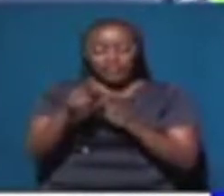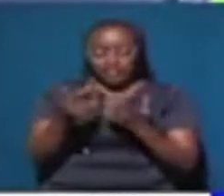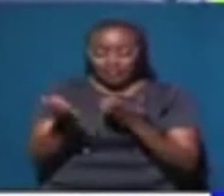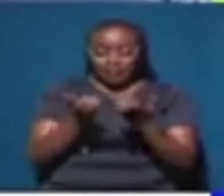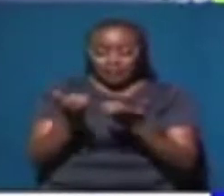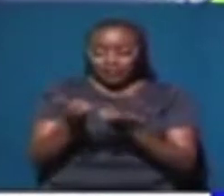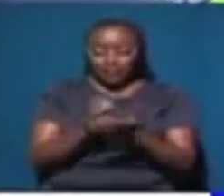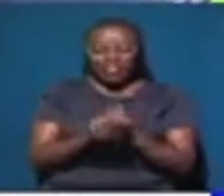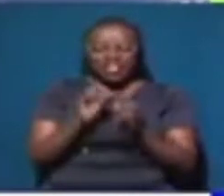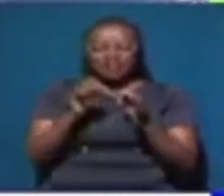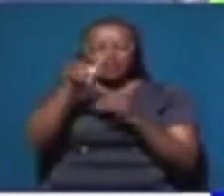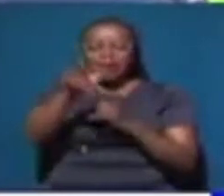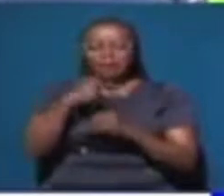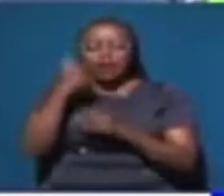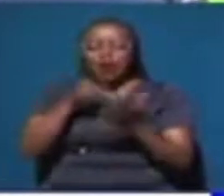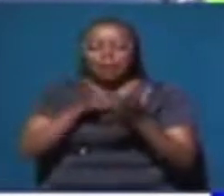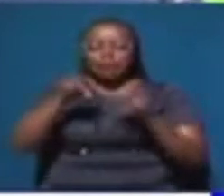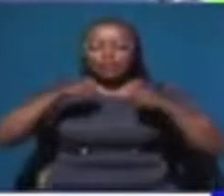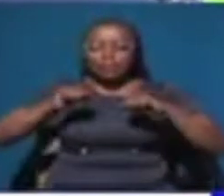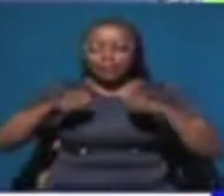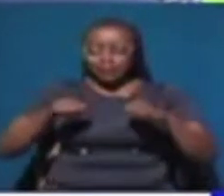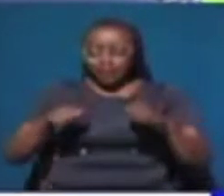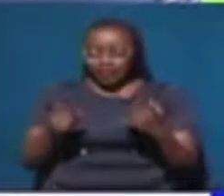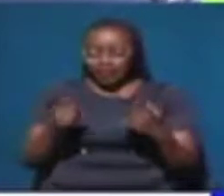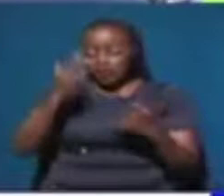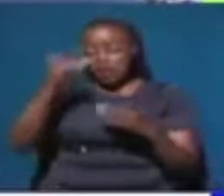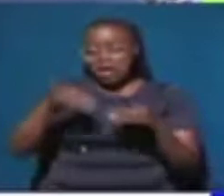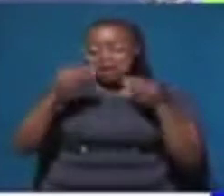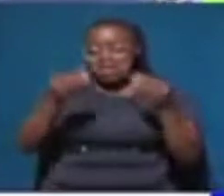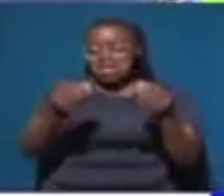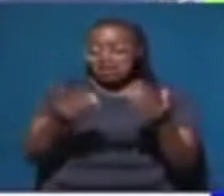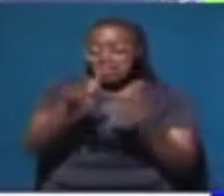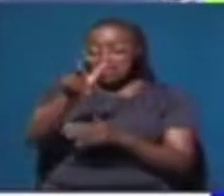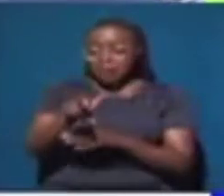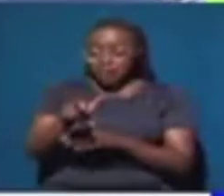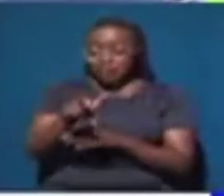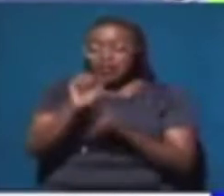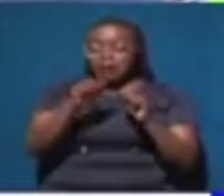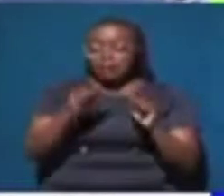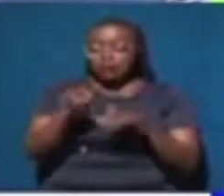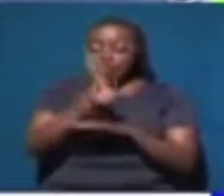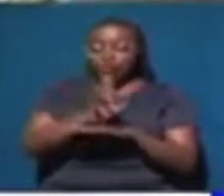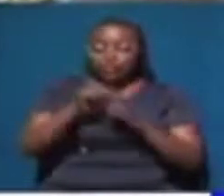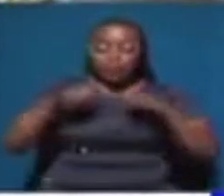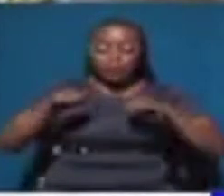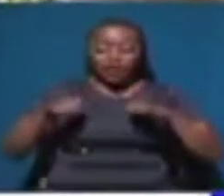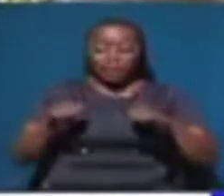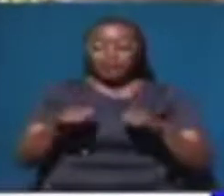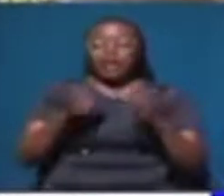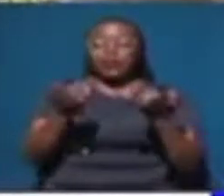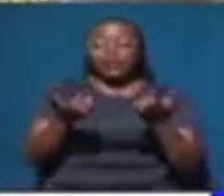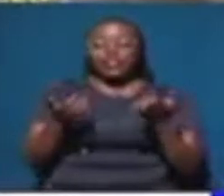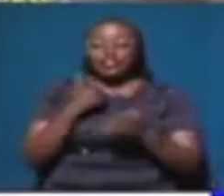mũndũ ũgũrĩte boda boda akanengera ndereba atwarithagie boda boda ĩyo nĩ